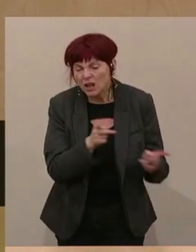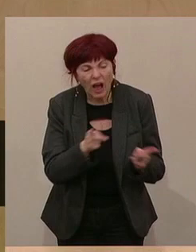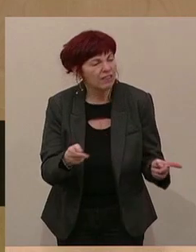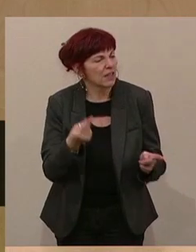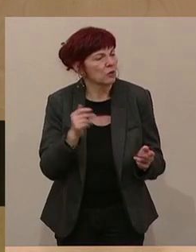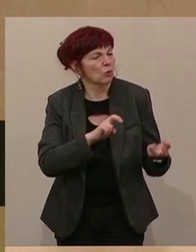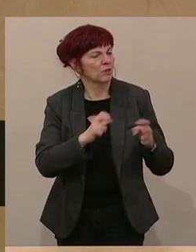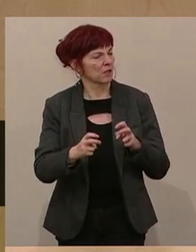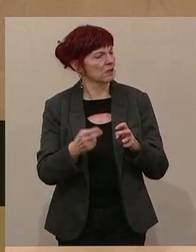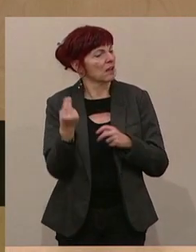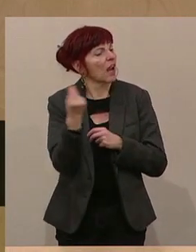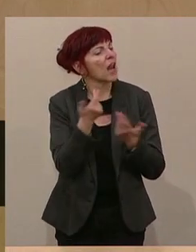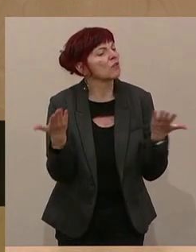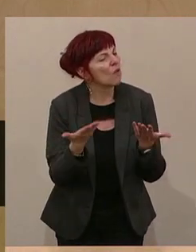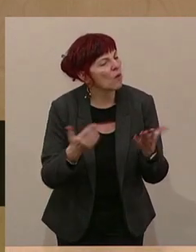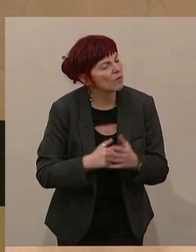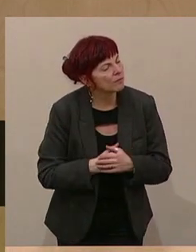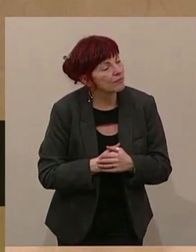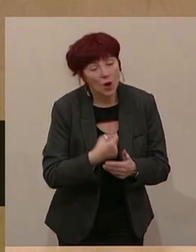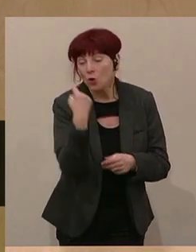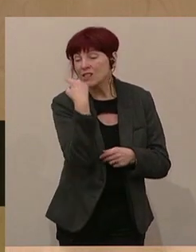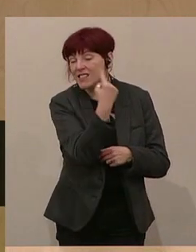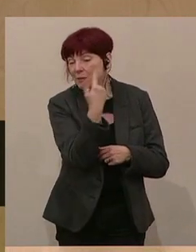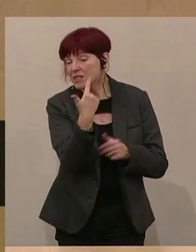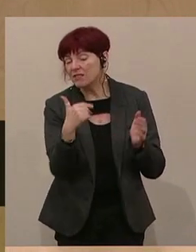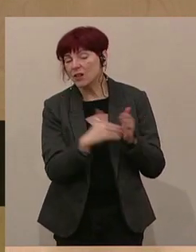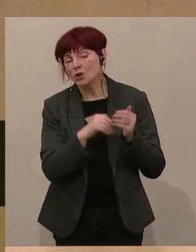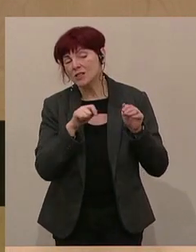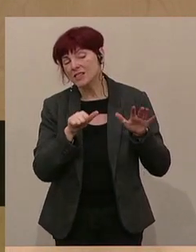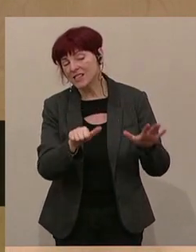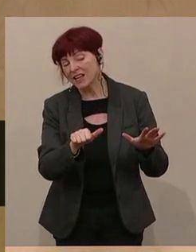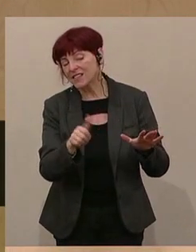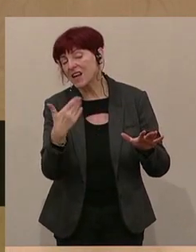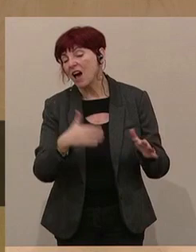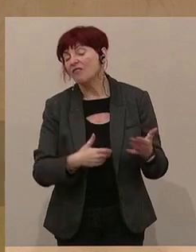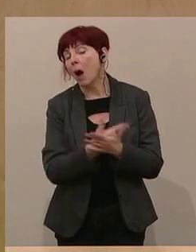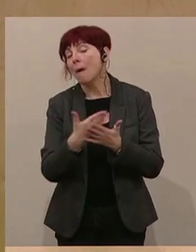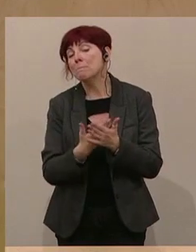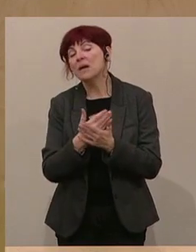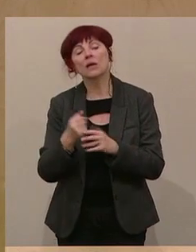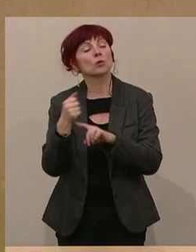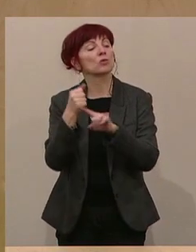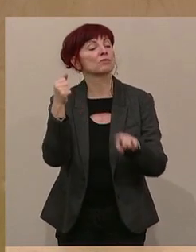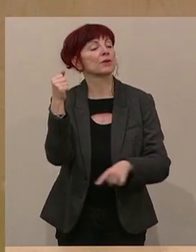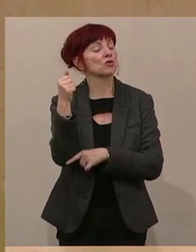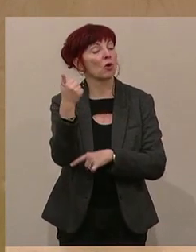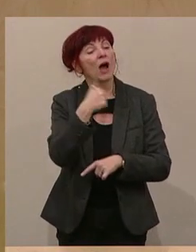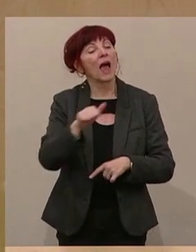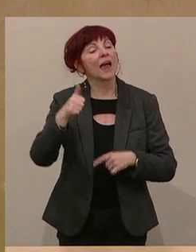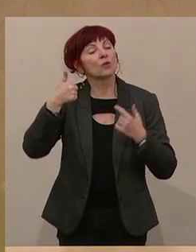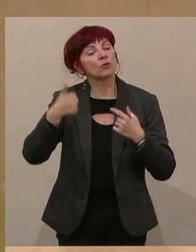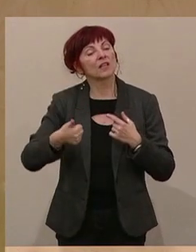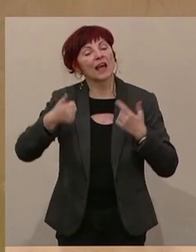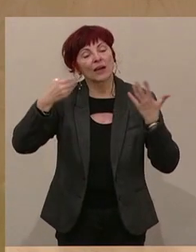Sie, Sie selber haben uns im Jahr 2016 ein Bildungsbudget vorgelegt, das mit 191 Millionen